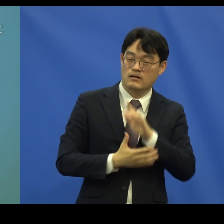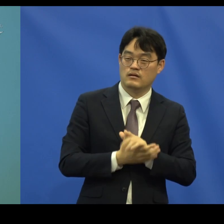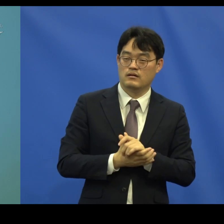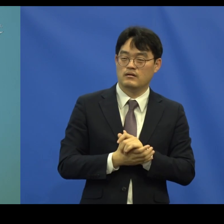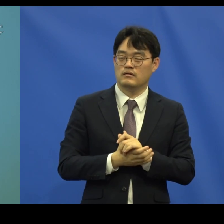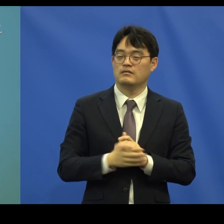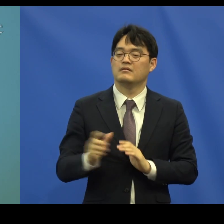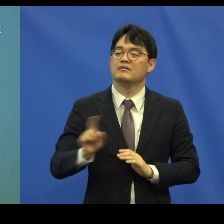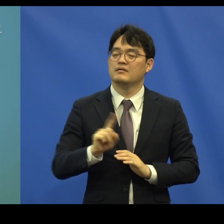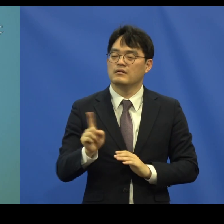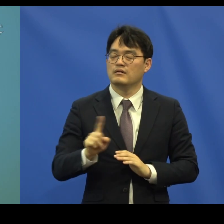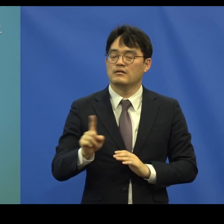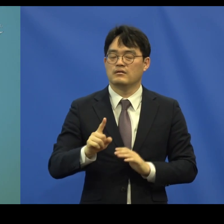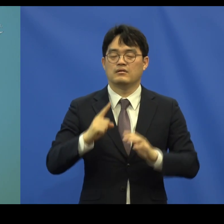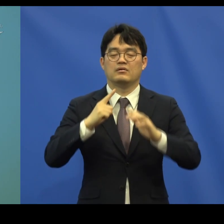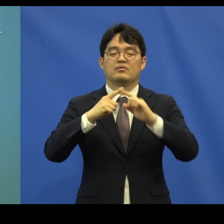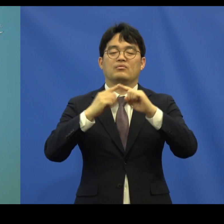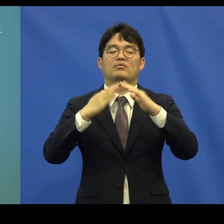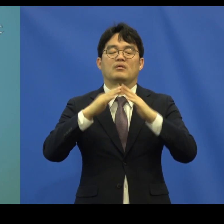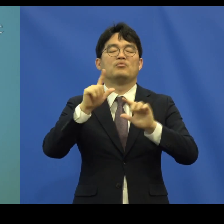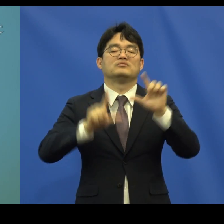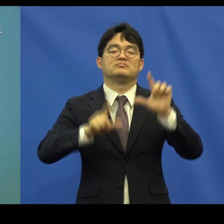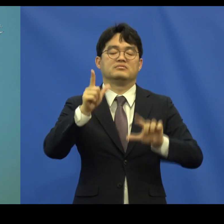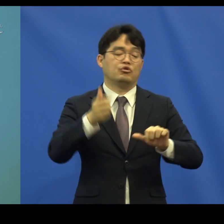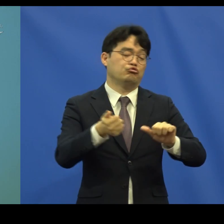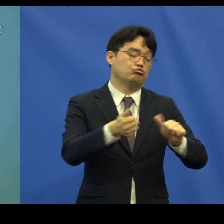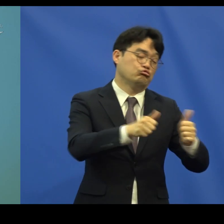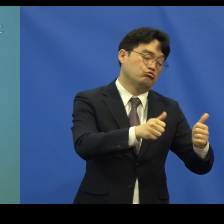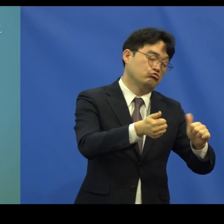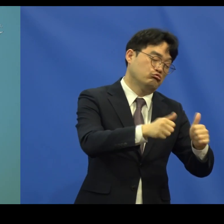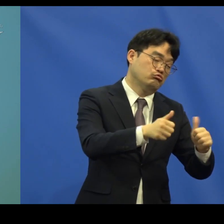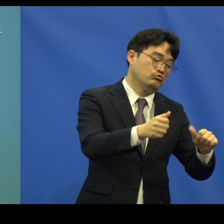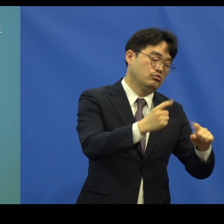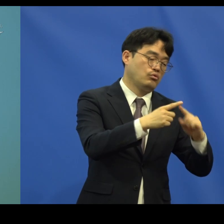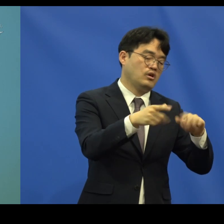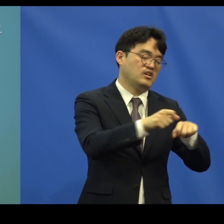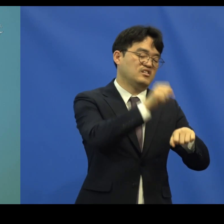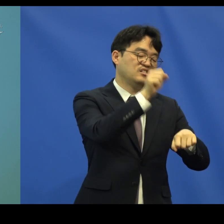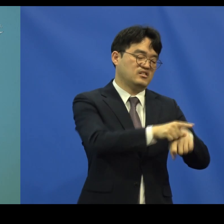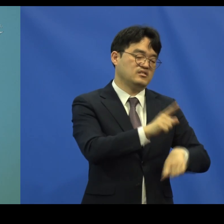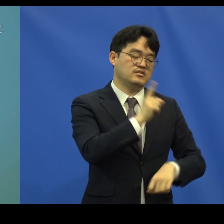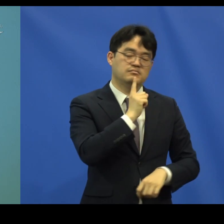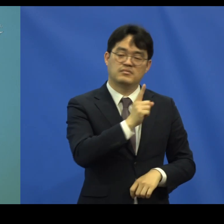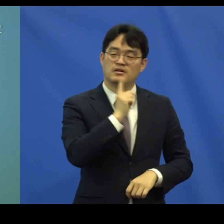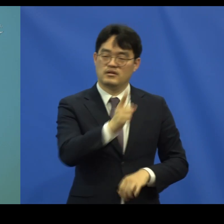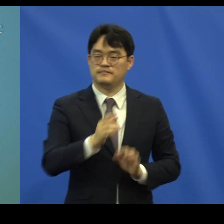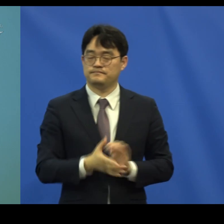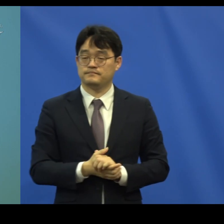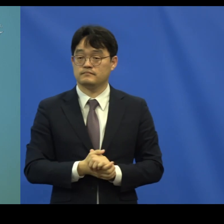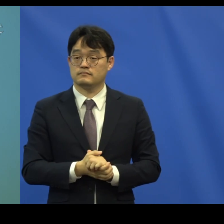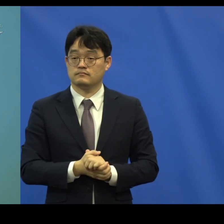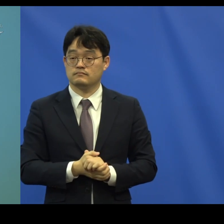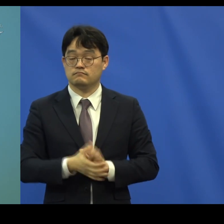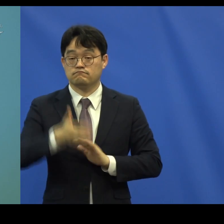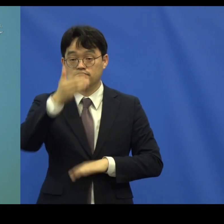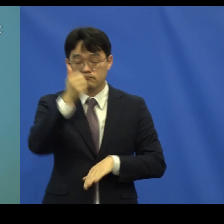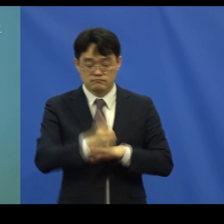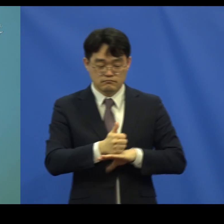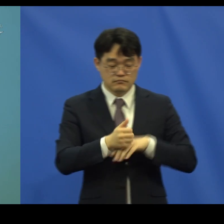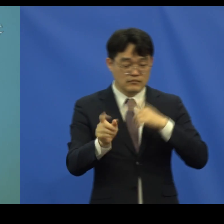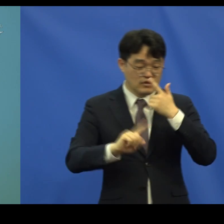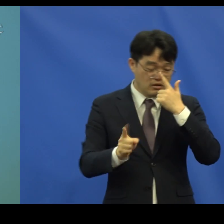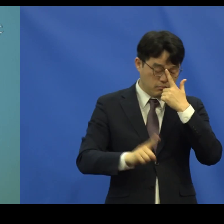무심해지는 이 언밸런스. 결국 이런 역사가 오래된 교회들은 고목이 되어서 죽음을